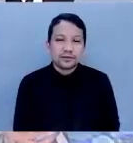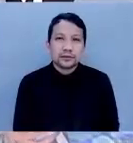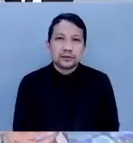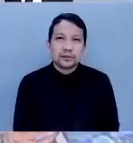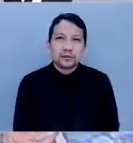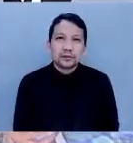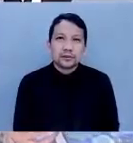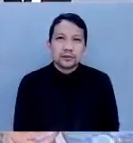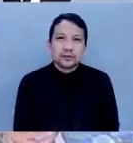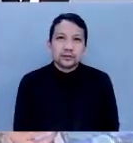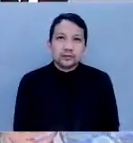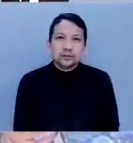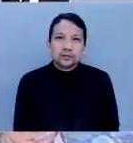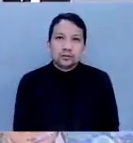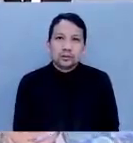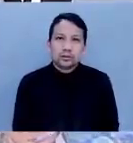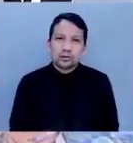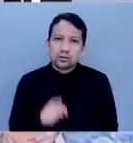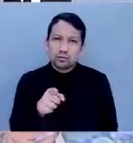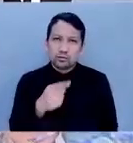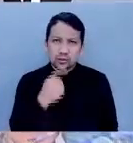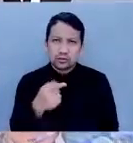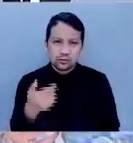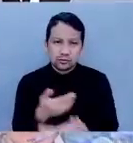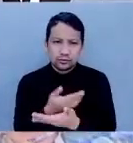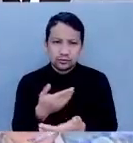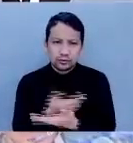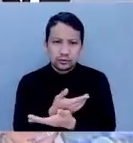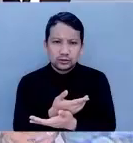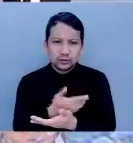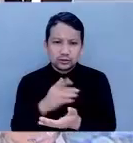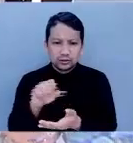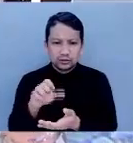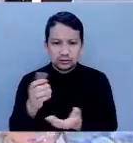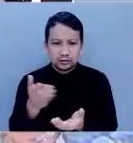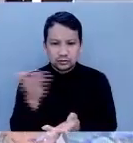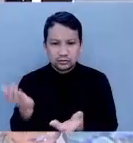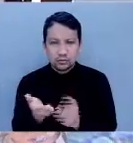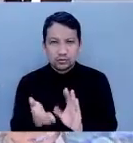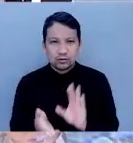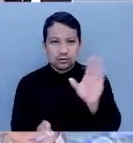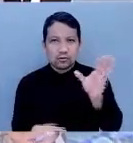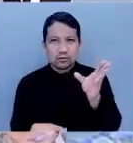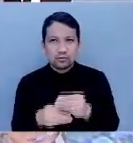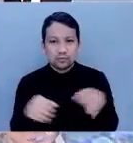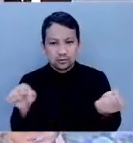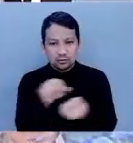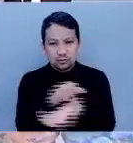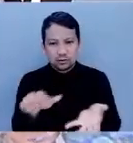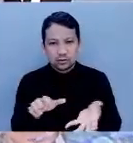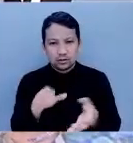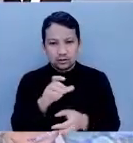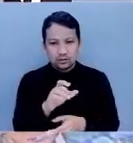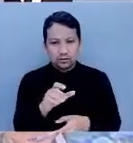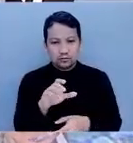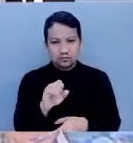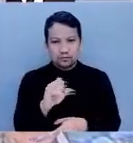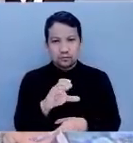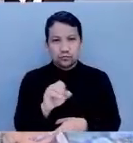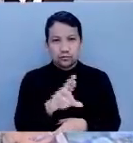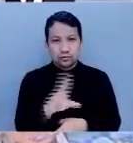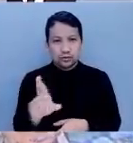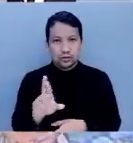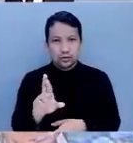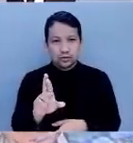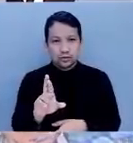Pumalag ang China sa nilulutong bagong arbitration case ng Pilipinas dahil sa pagkasira ng coral sa ilang bahagi ng West